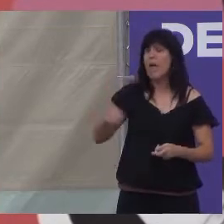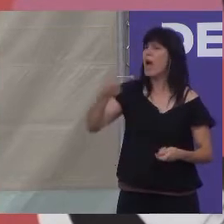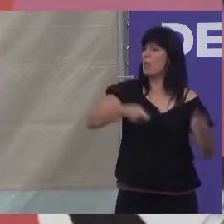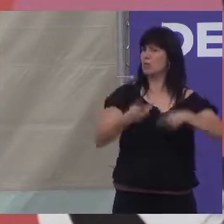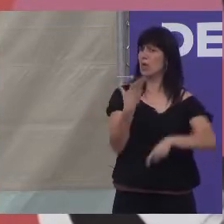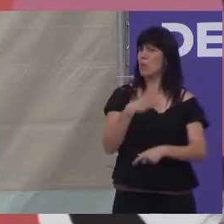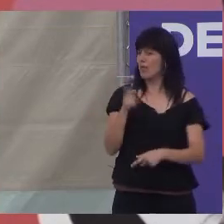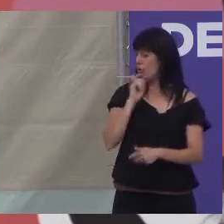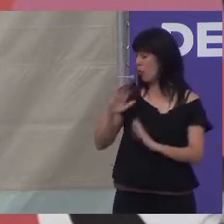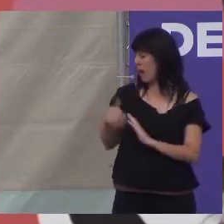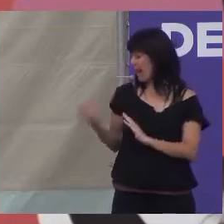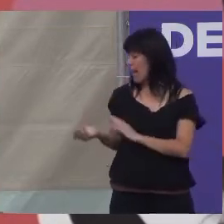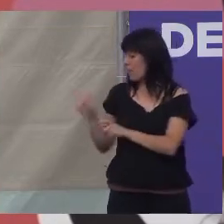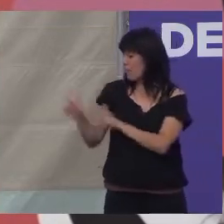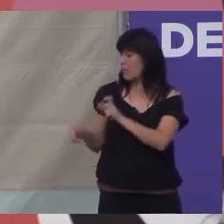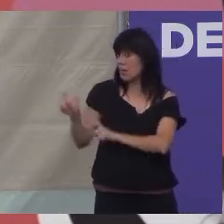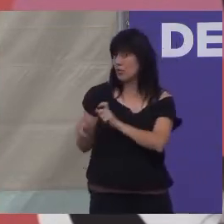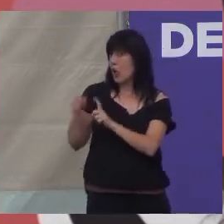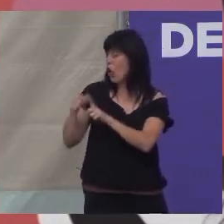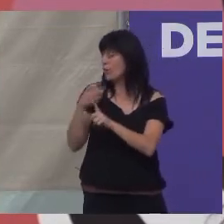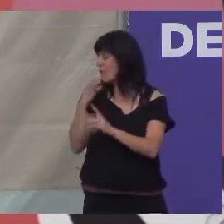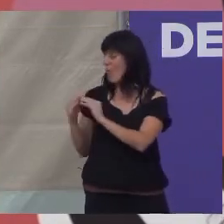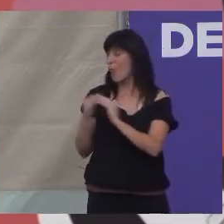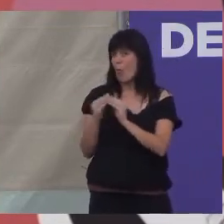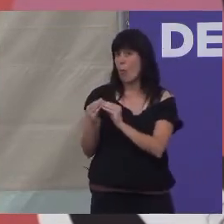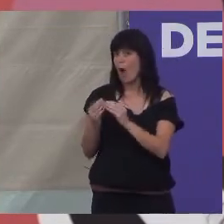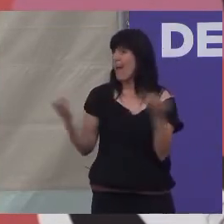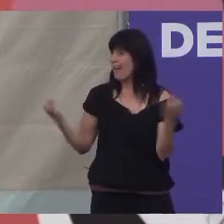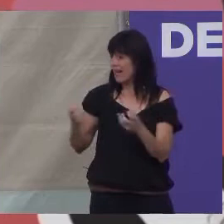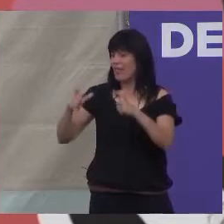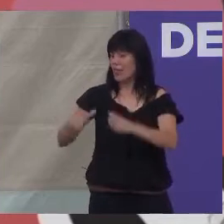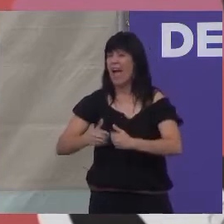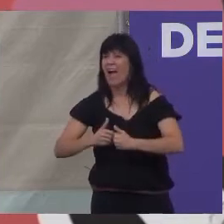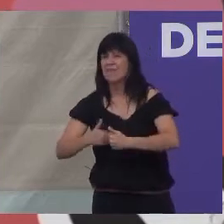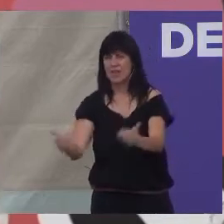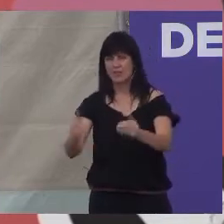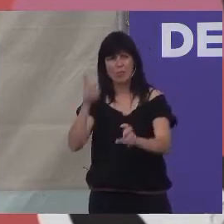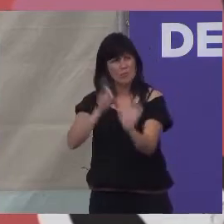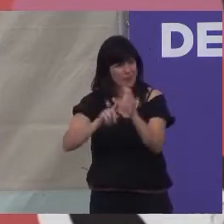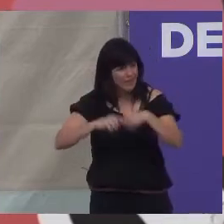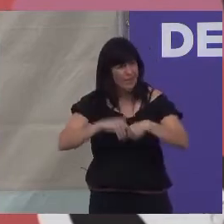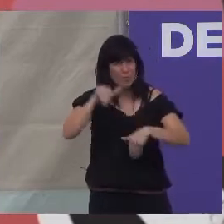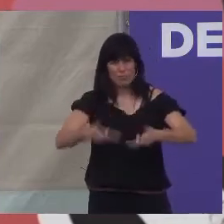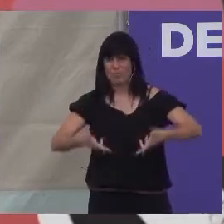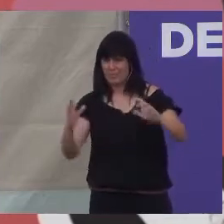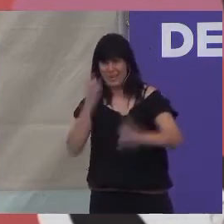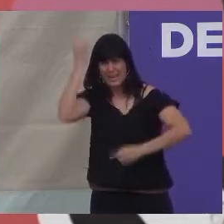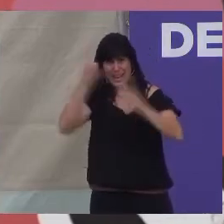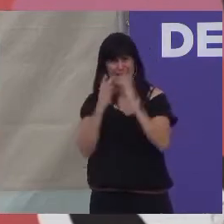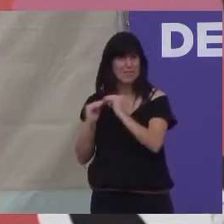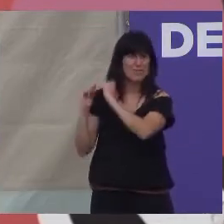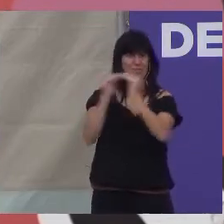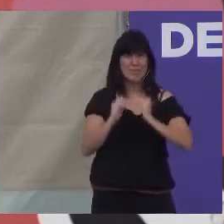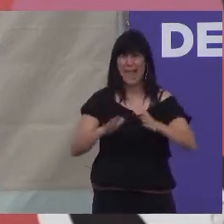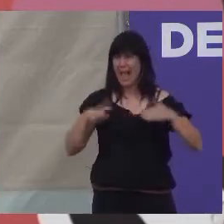de persones que busquen el mateix, uns cercles oberts i participatius, lluitadors, democràtics, creatius, igualitaris,